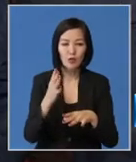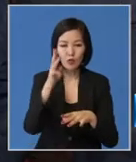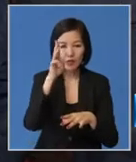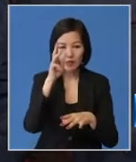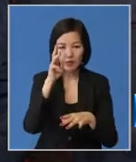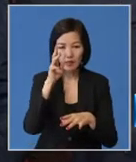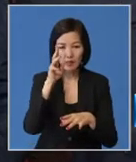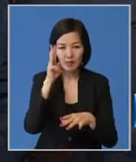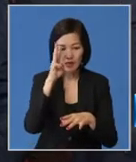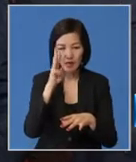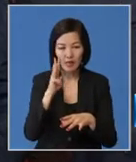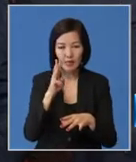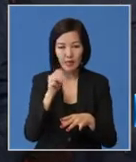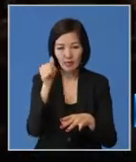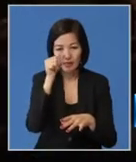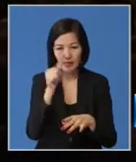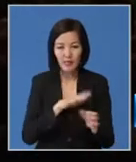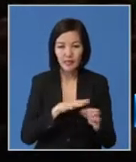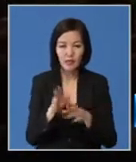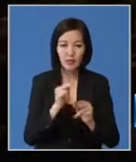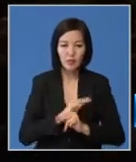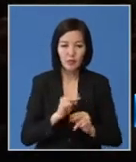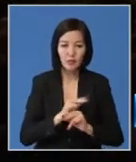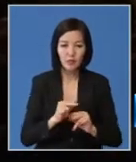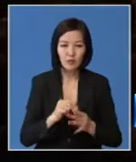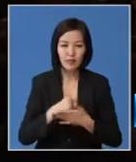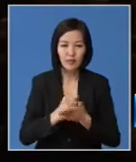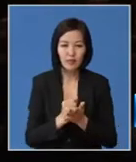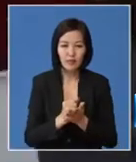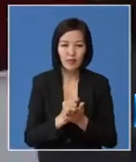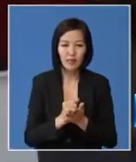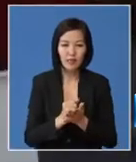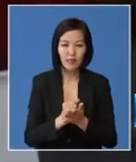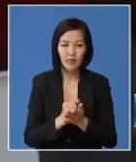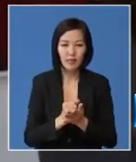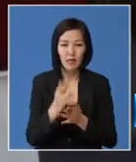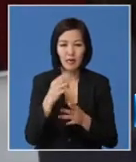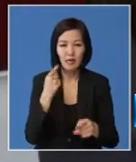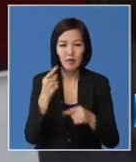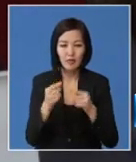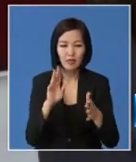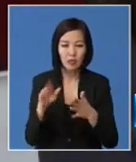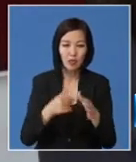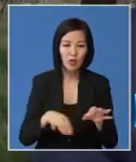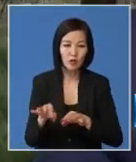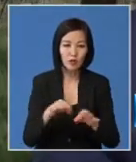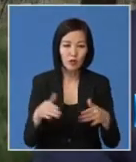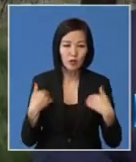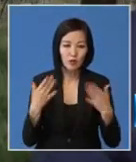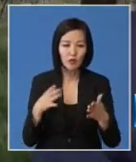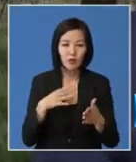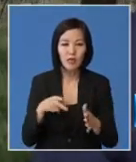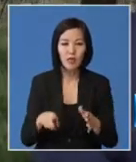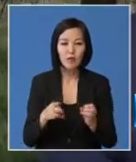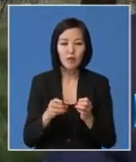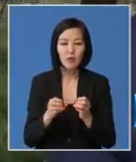атқаратын іс жоспарын бекітті. Мақсат міндеттерін саралады. Мұнан соң жұмыс тобы қалыптасқан дәстүрге сай жаңа жобаларын ұсынды.